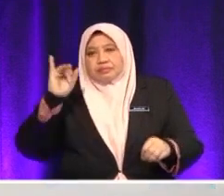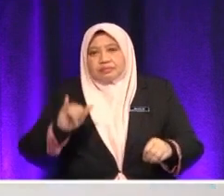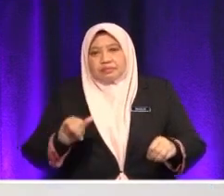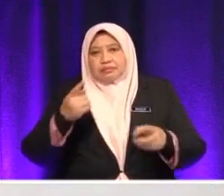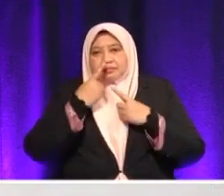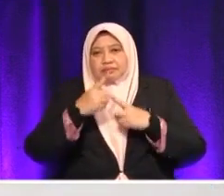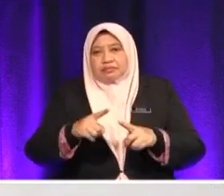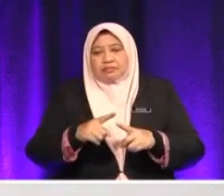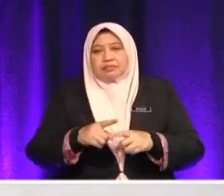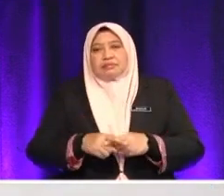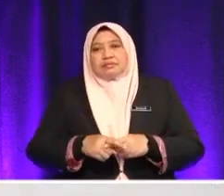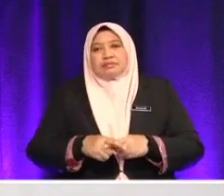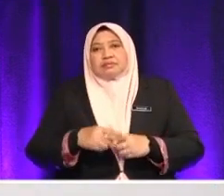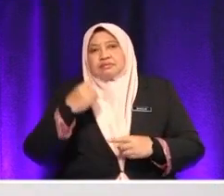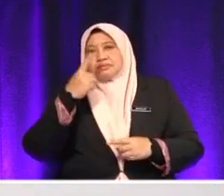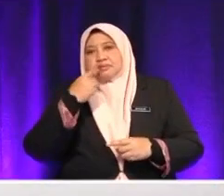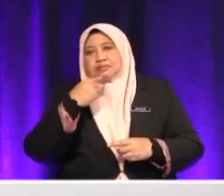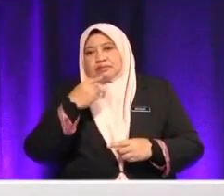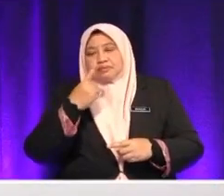tangan kanan